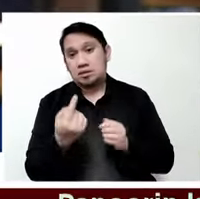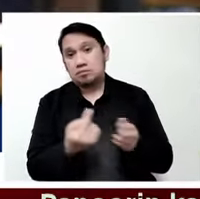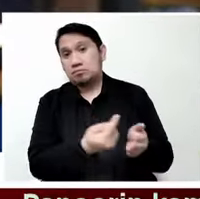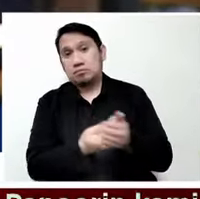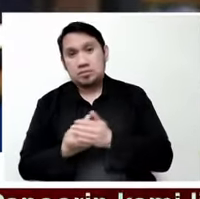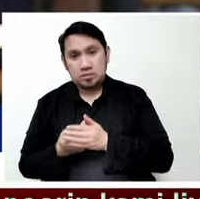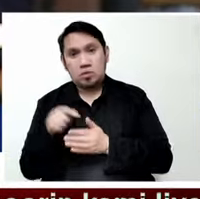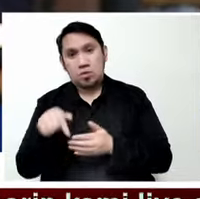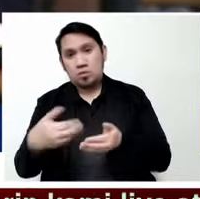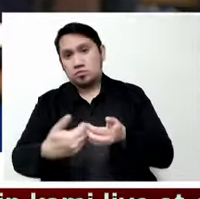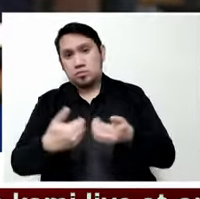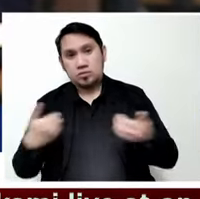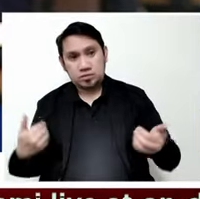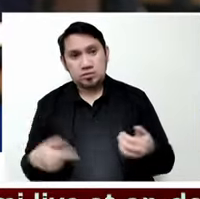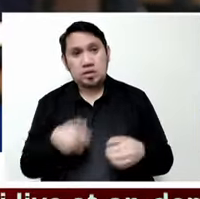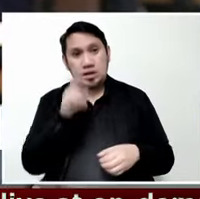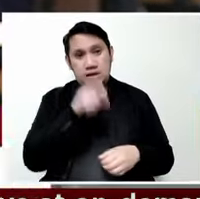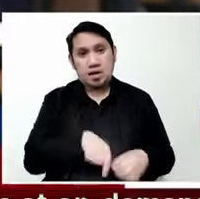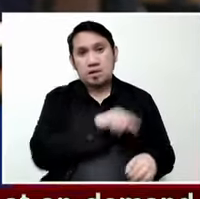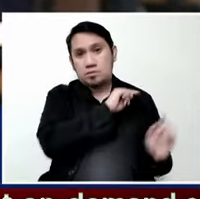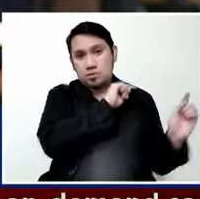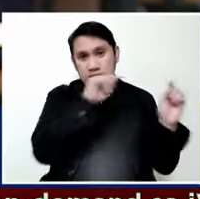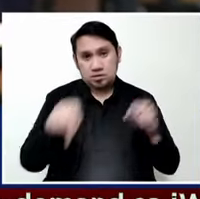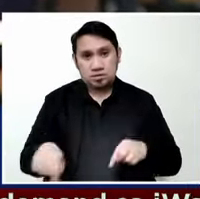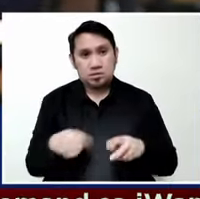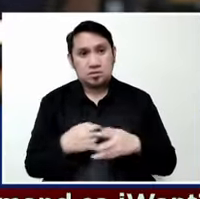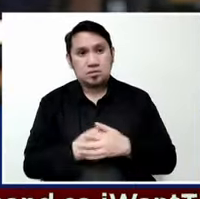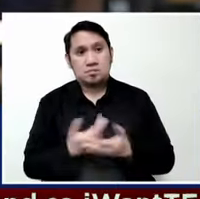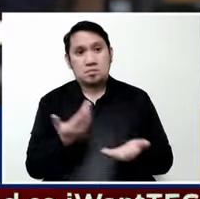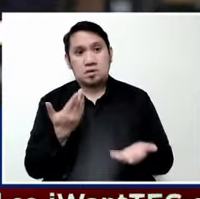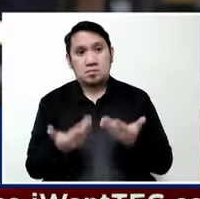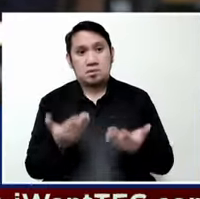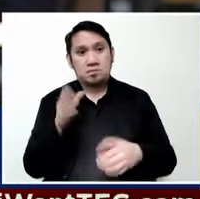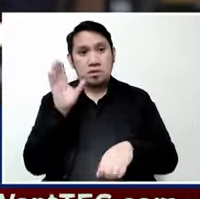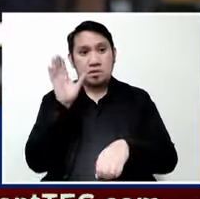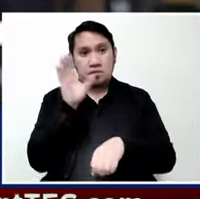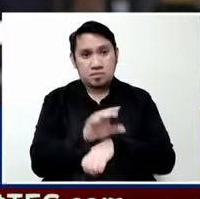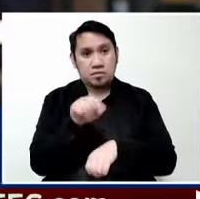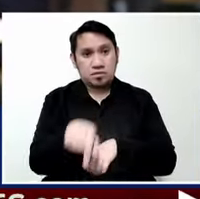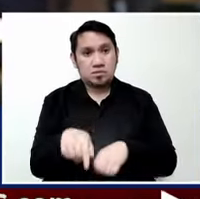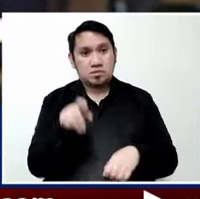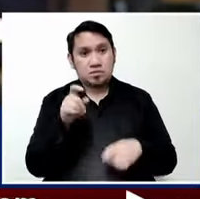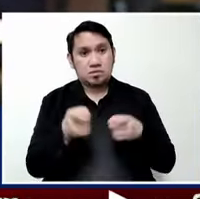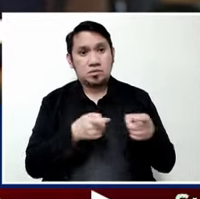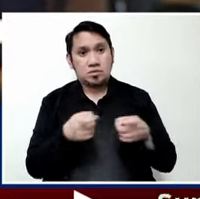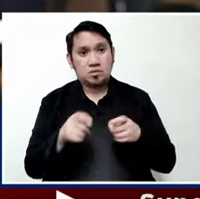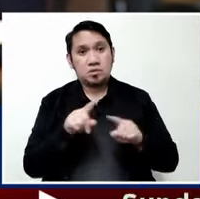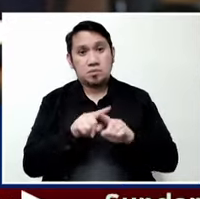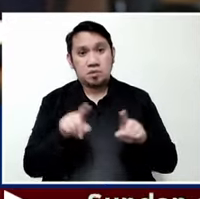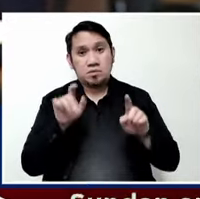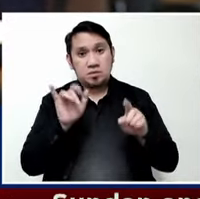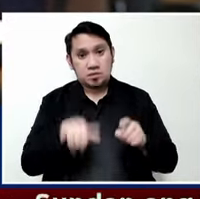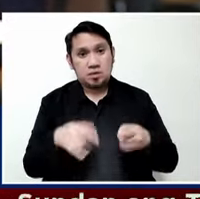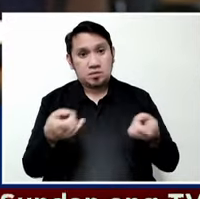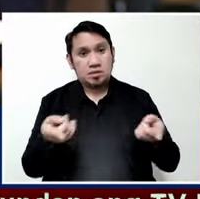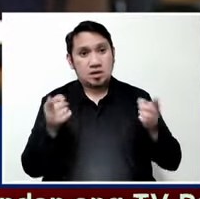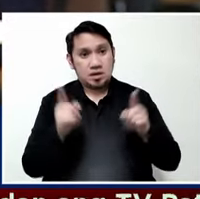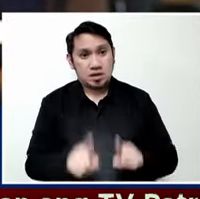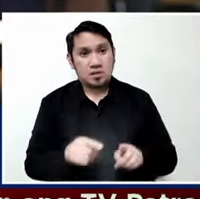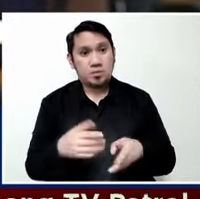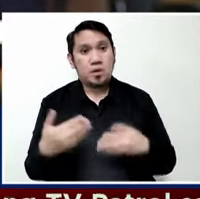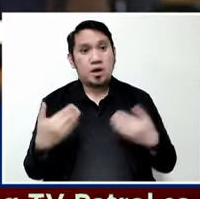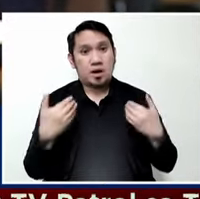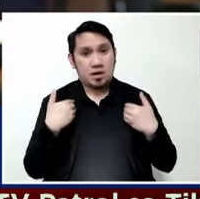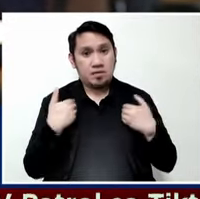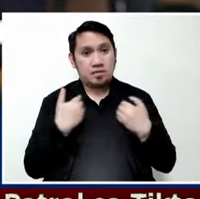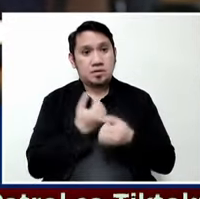dito. Oh, by force siguro, pupunta siya sa control room, pero bago mangyari yun, meron nga tayong